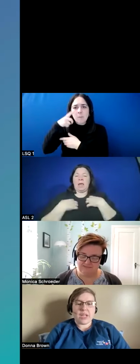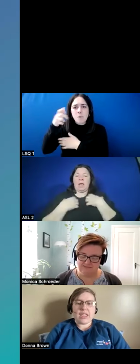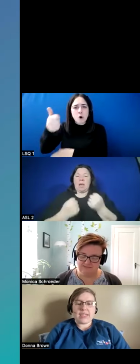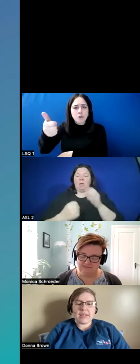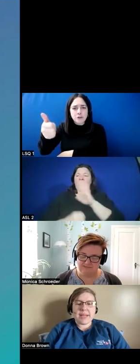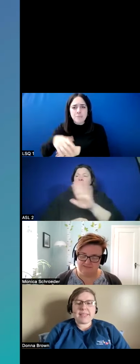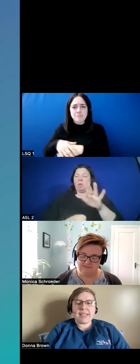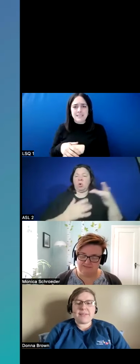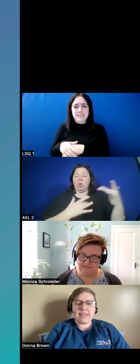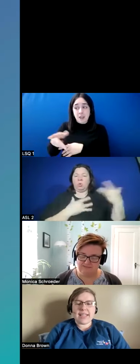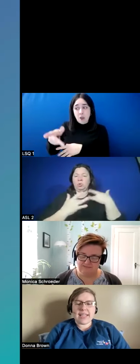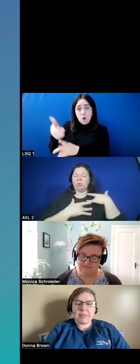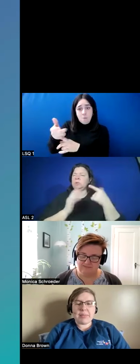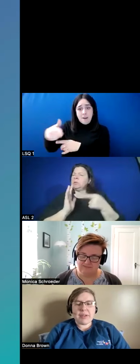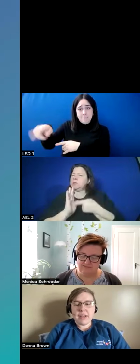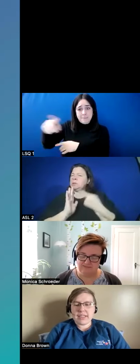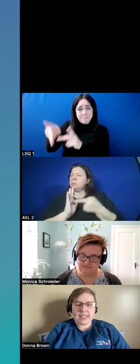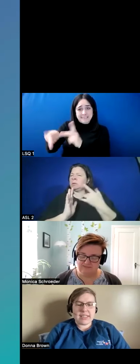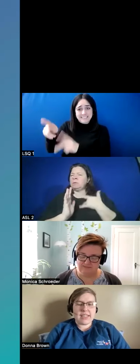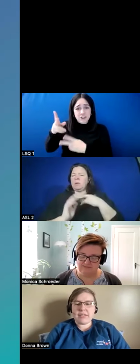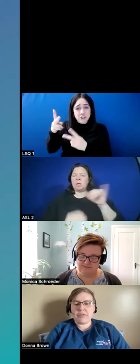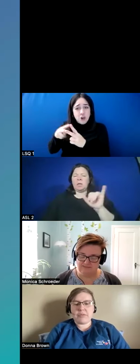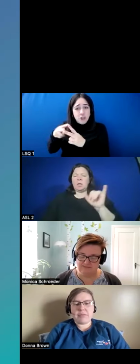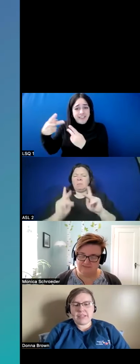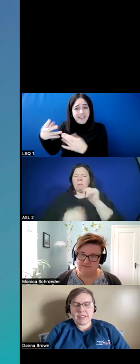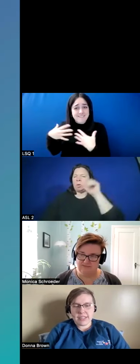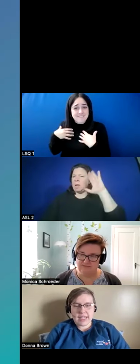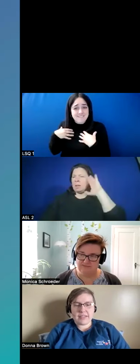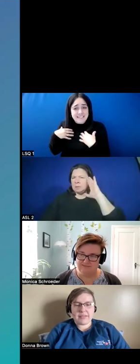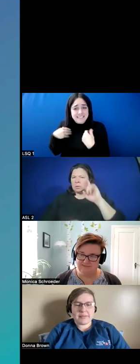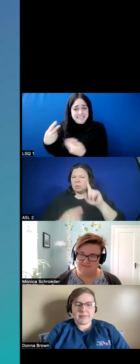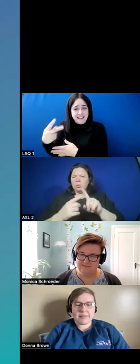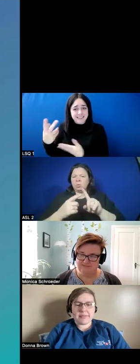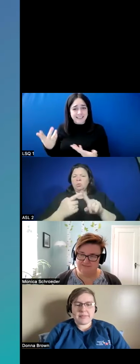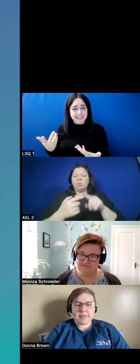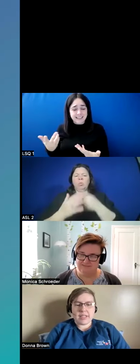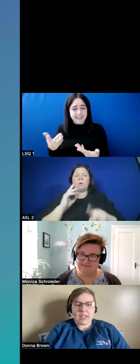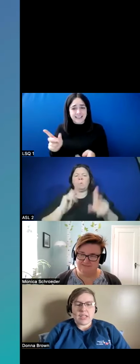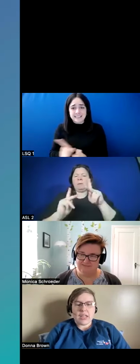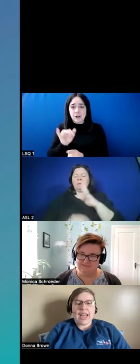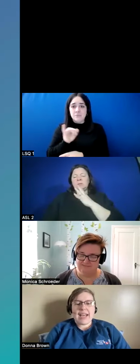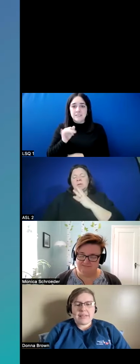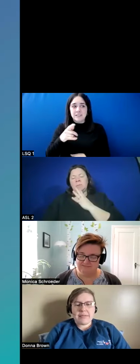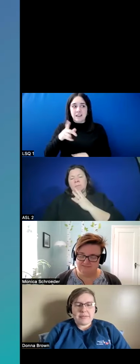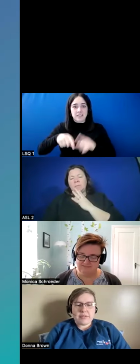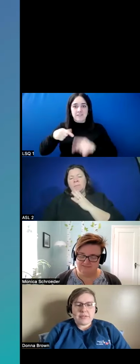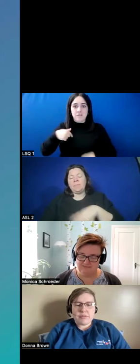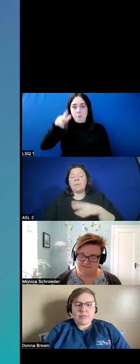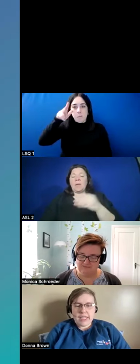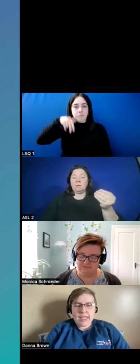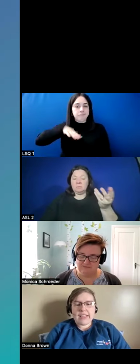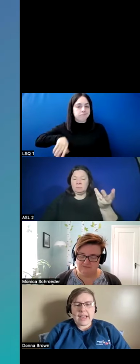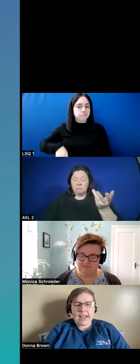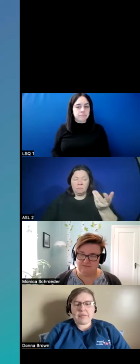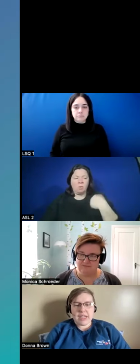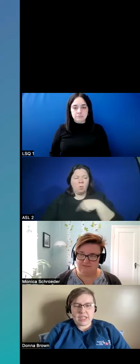leurs propres inquiétudes. Parfois, on dirait que les gens n'écoutent pas ce qu'on dit.